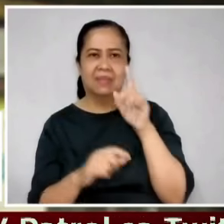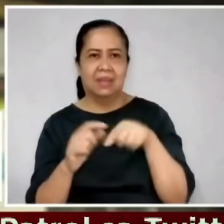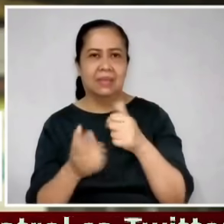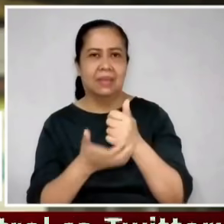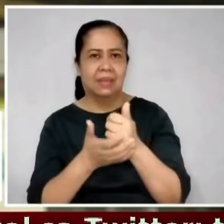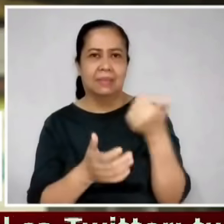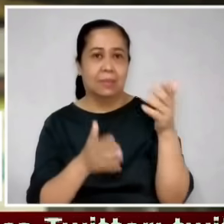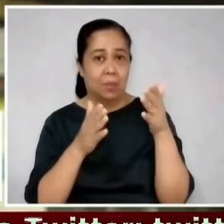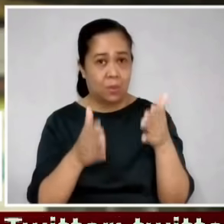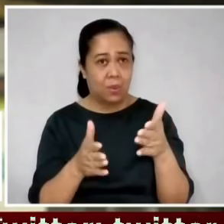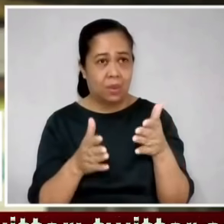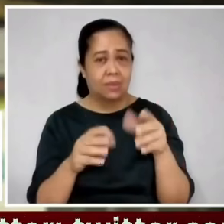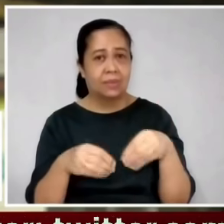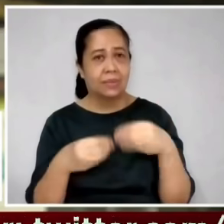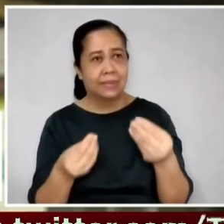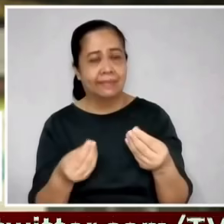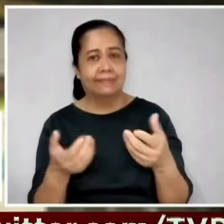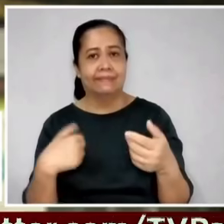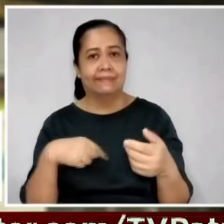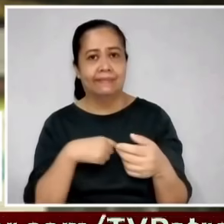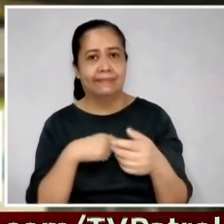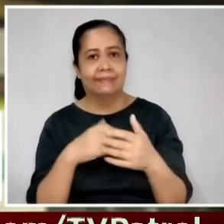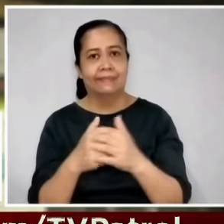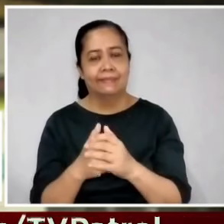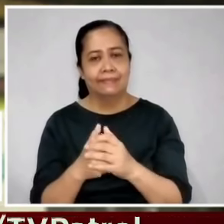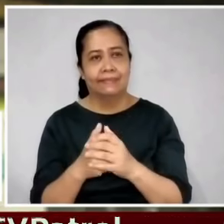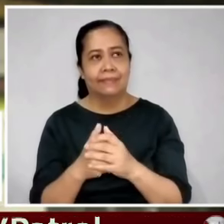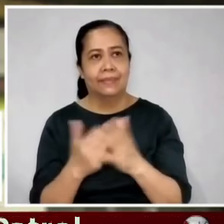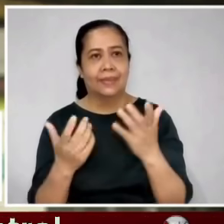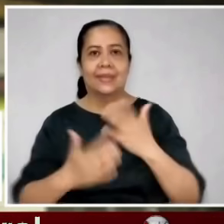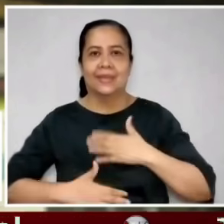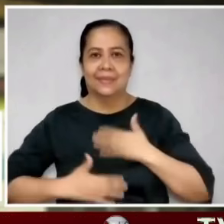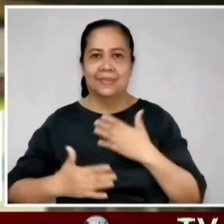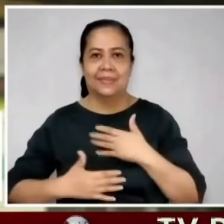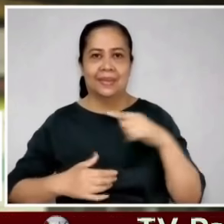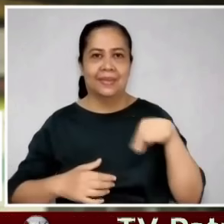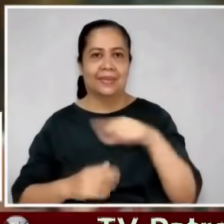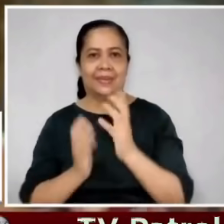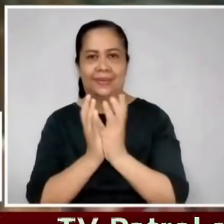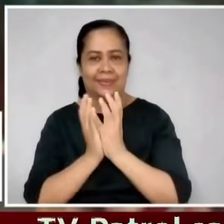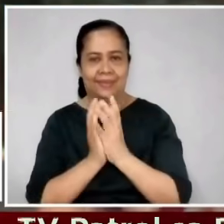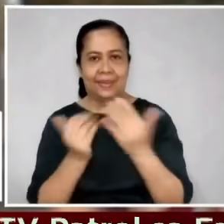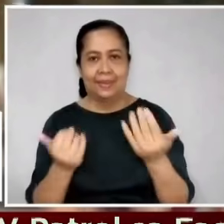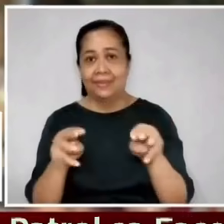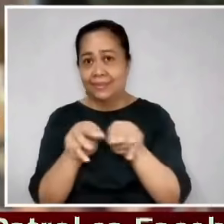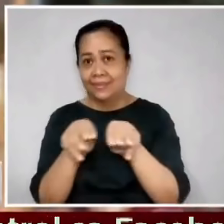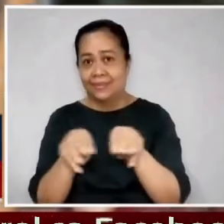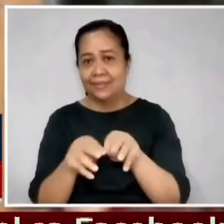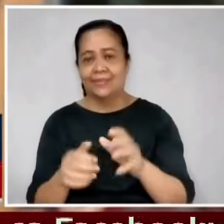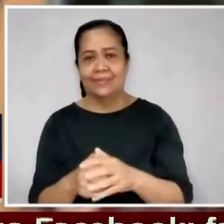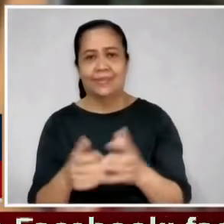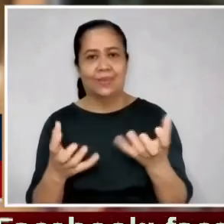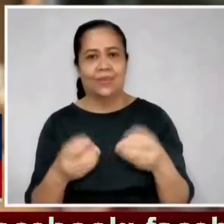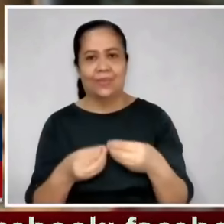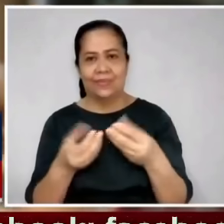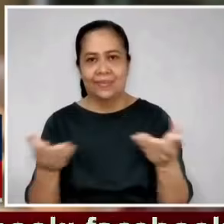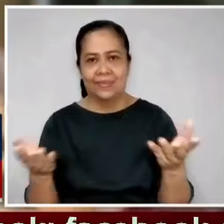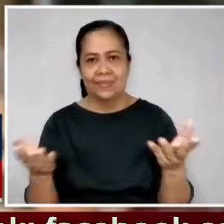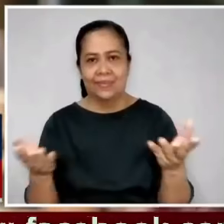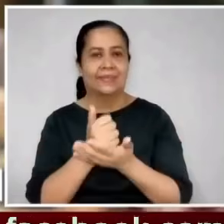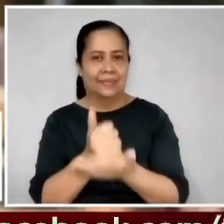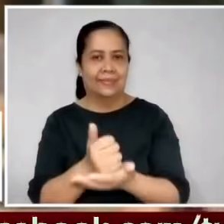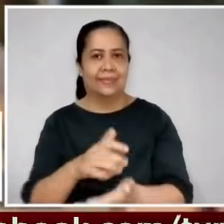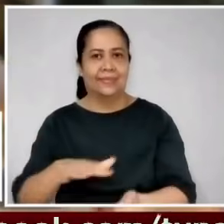paraan para magbigay kami ng katuwaan po dito sa community namin sa Marikina. Gusto lang natin makatulong pa sa ating